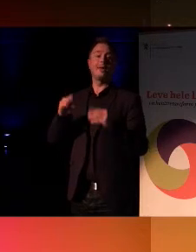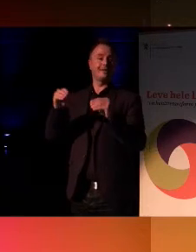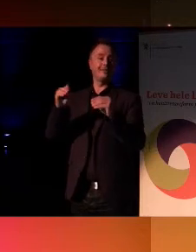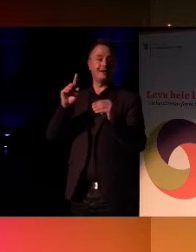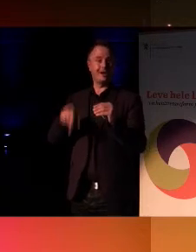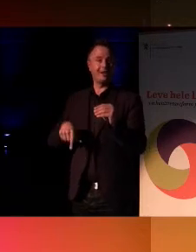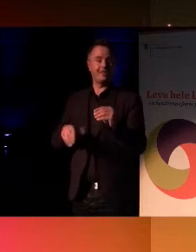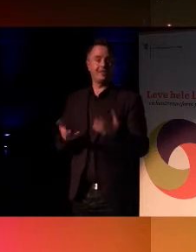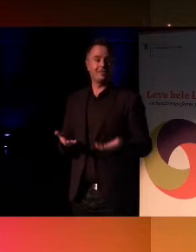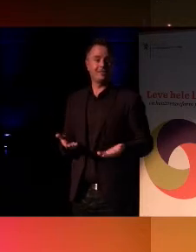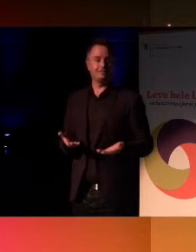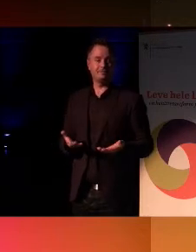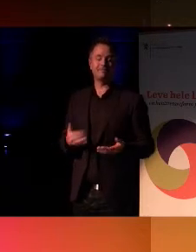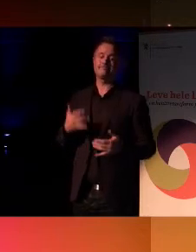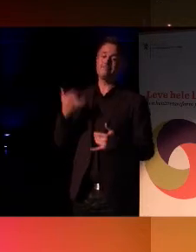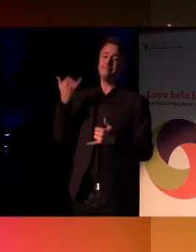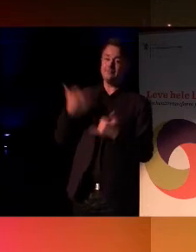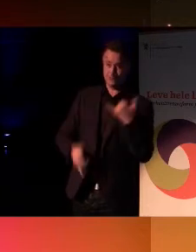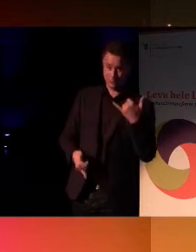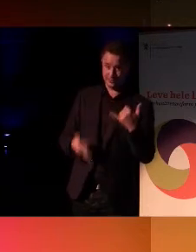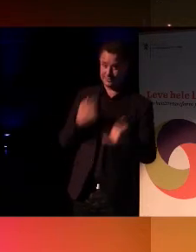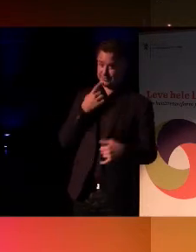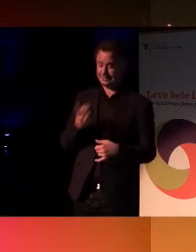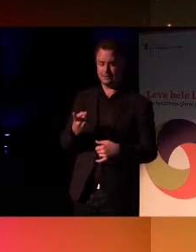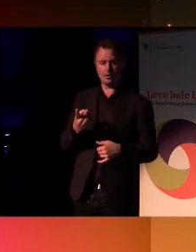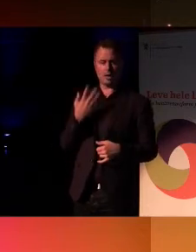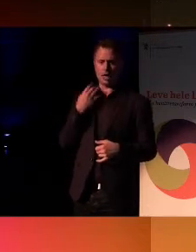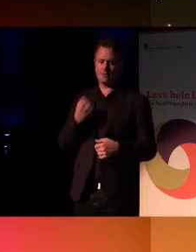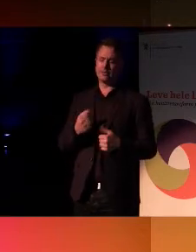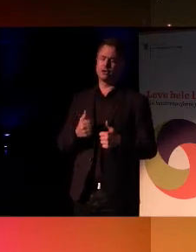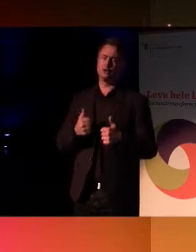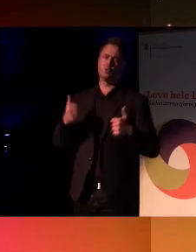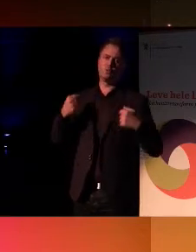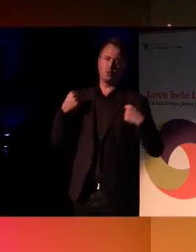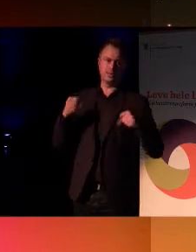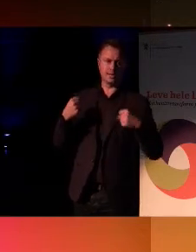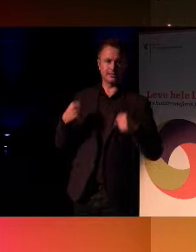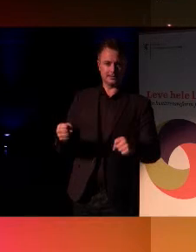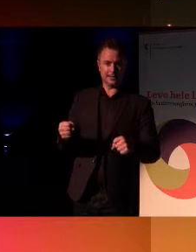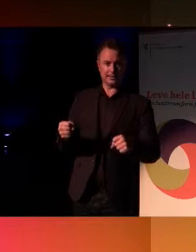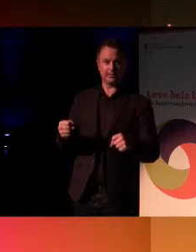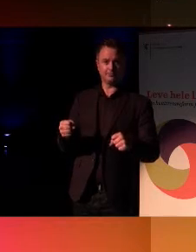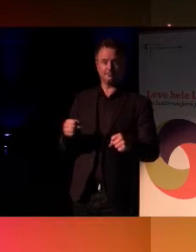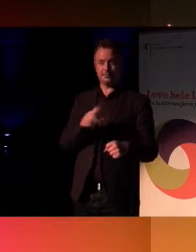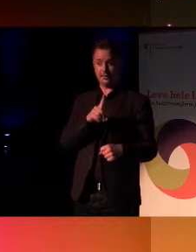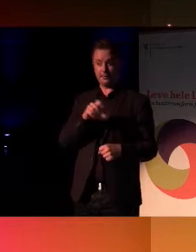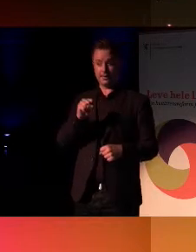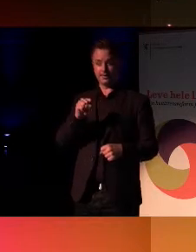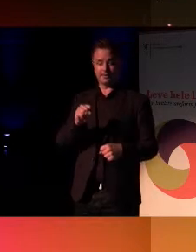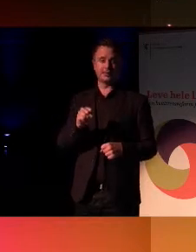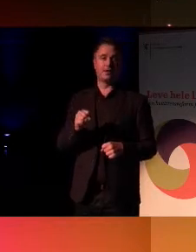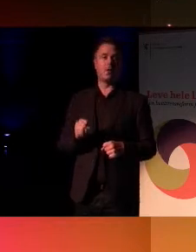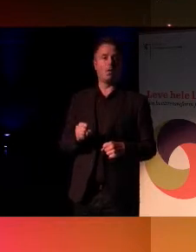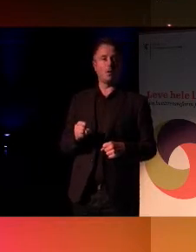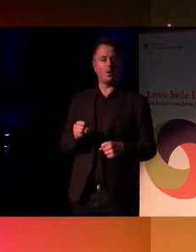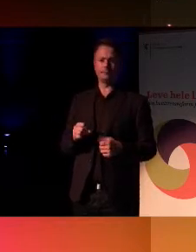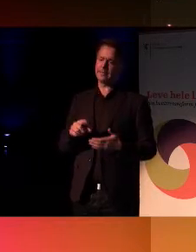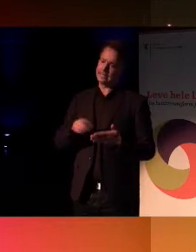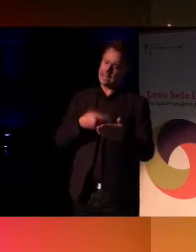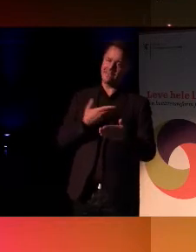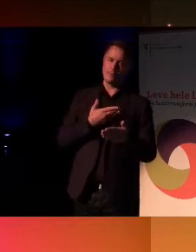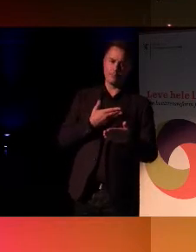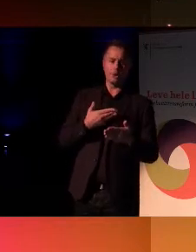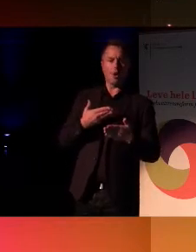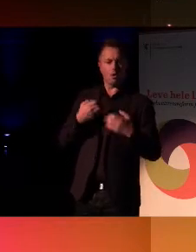Helt til slutt så vil jeg si at dette har vært en stor satsning med et lite DPS. Og det har krevd mye å gå i gang